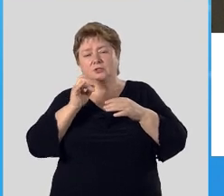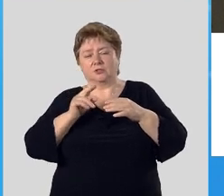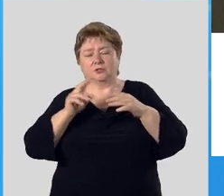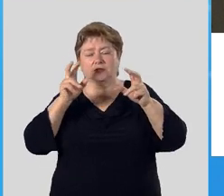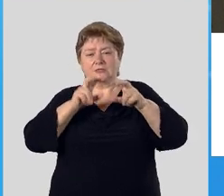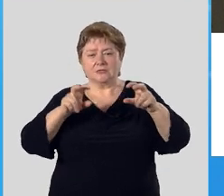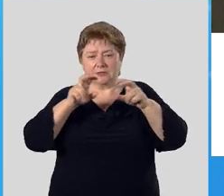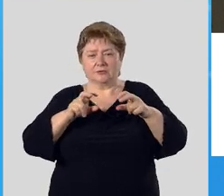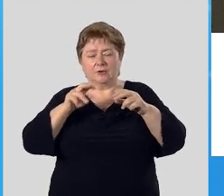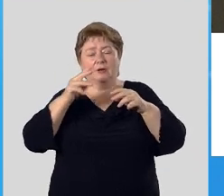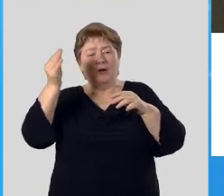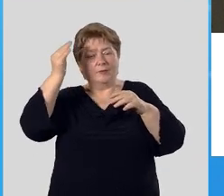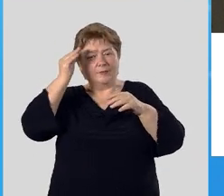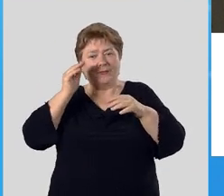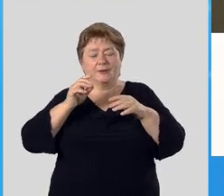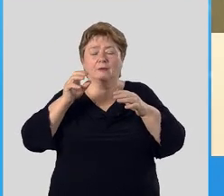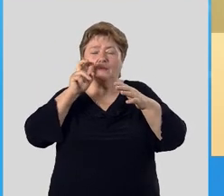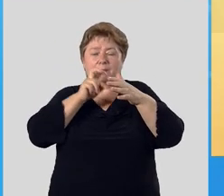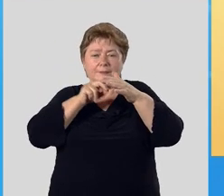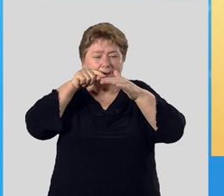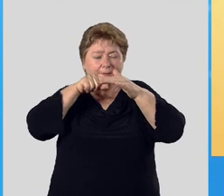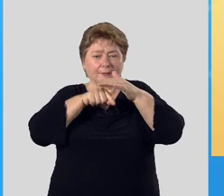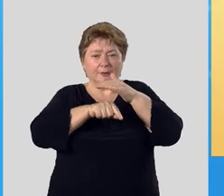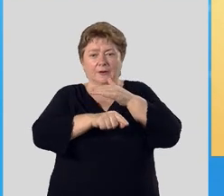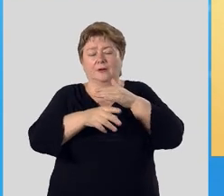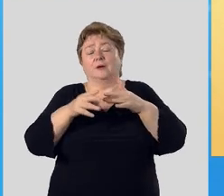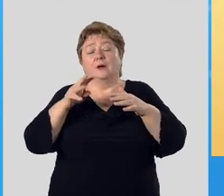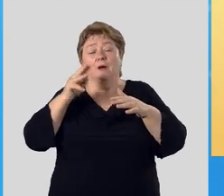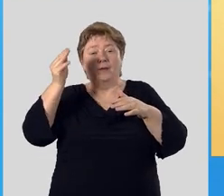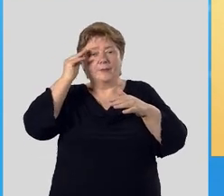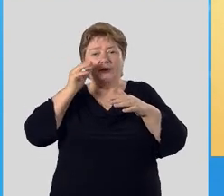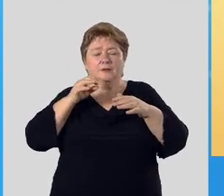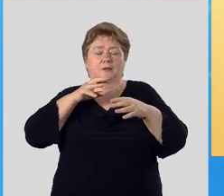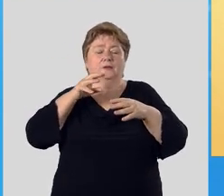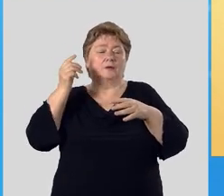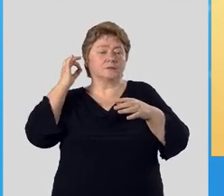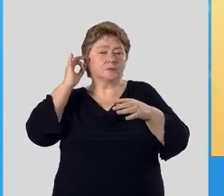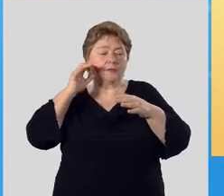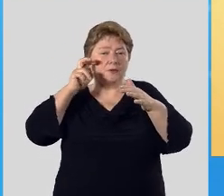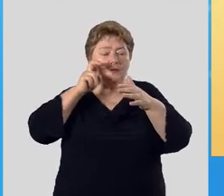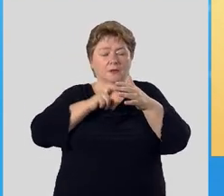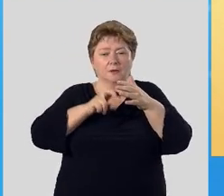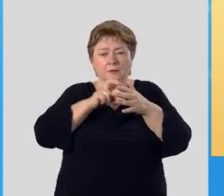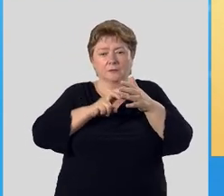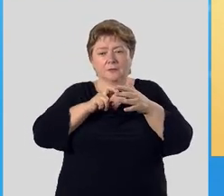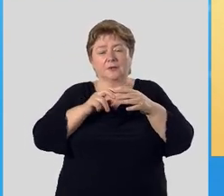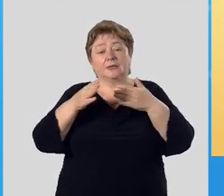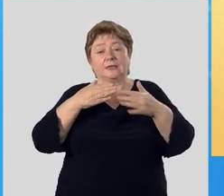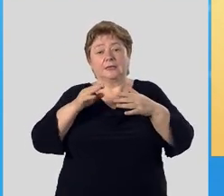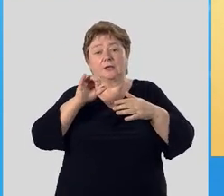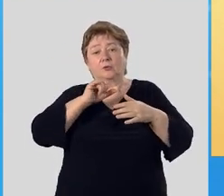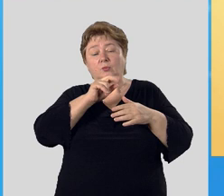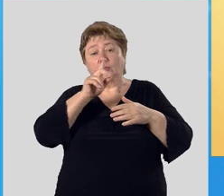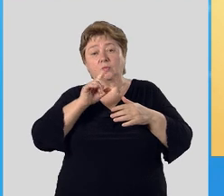следует методом эндоскопии метод ультразвукового исследования или